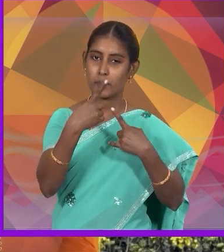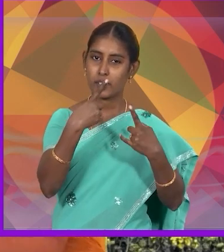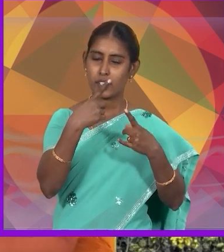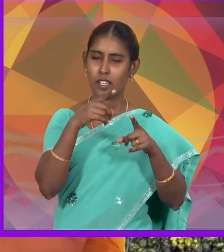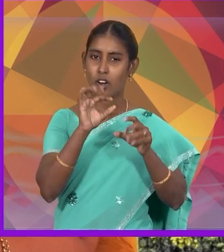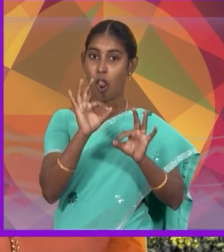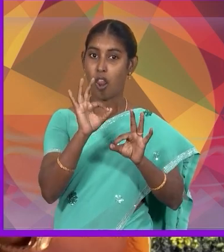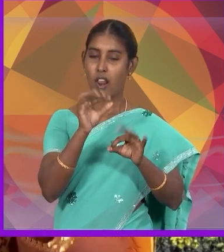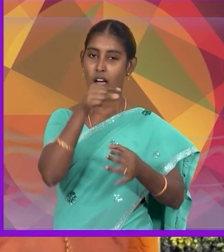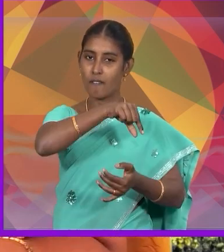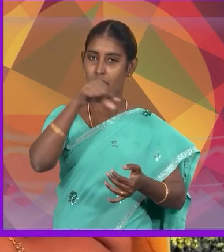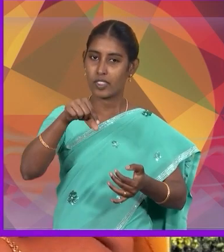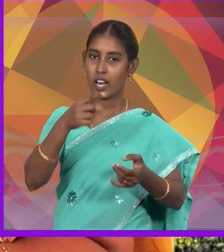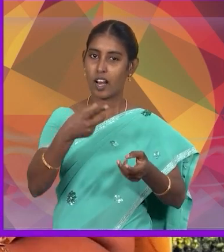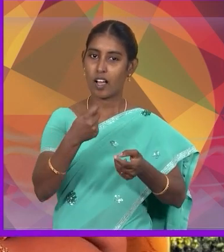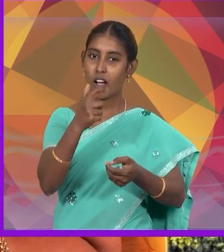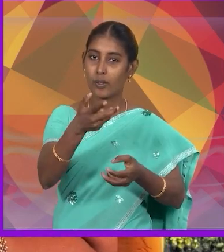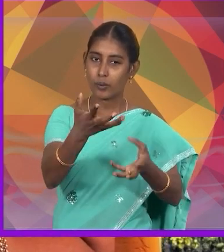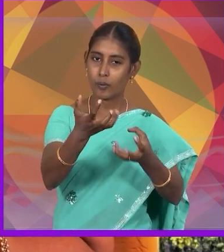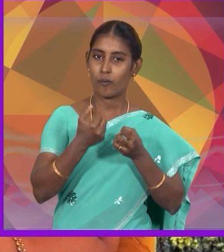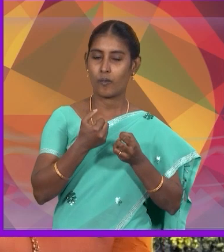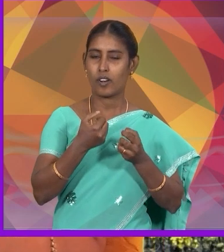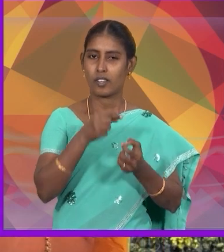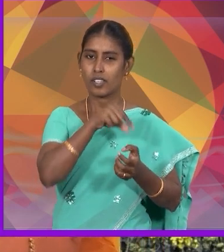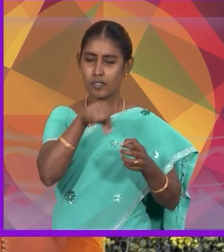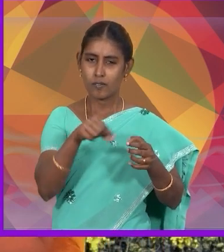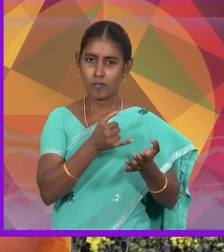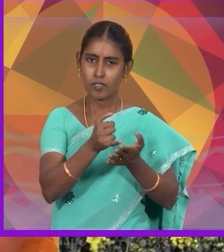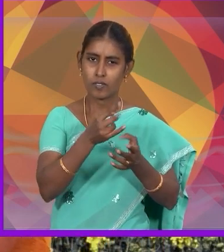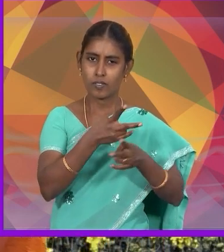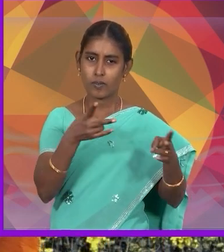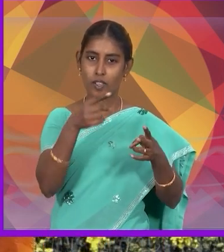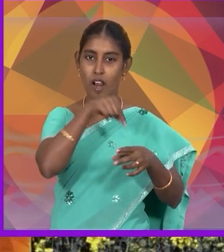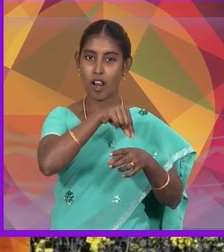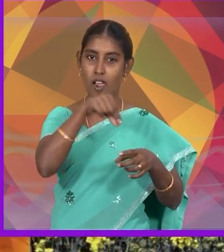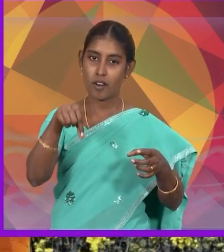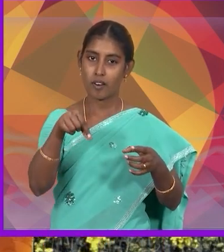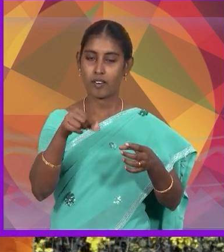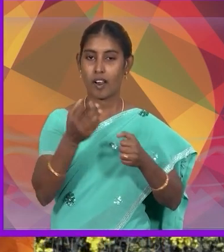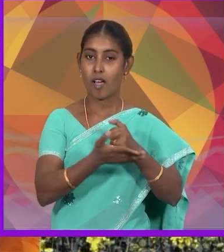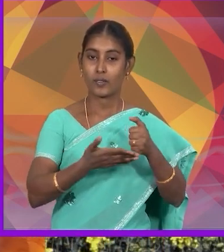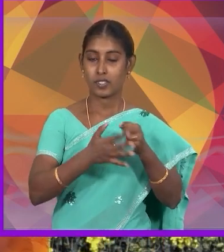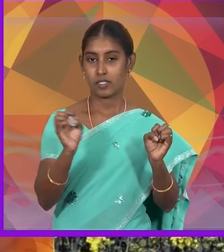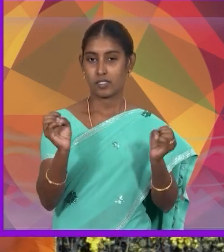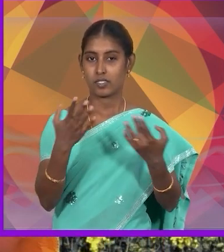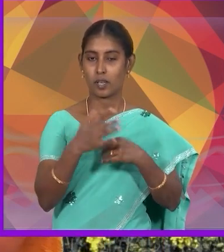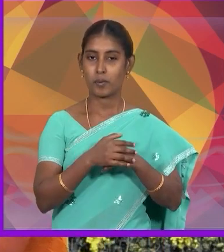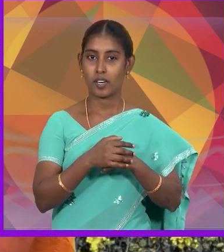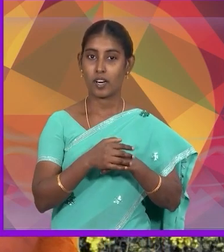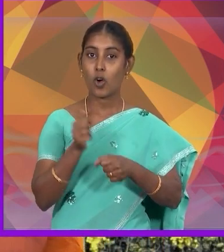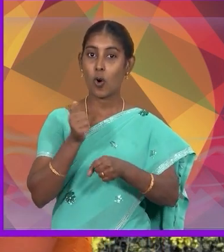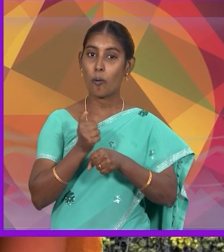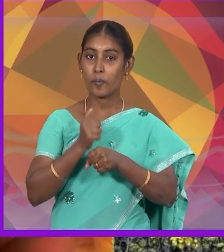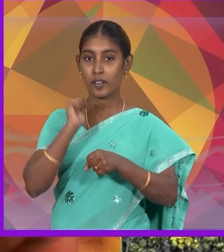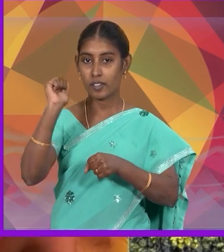விதைகள் இதெல்லாம் பயன்படுத்தி விவசாயத்தை மேற்கொள்றாரு. அப்புறம் இந்த மரங்களுக்கு வந்து சொட்டு நீர் பாசனத்துக்கு அரசாங்கமே